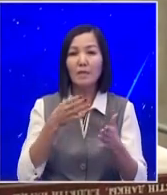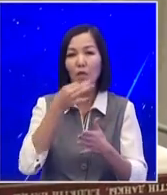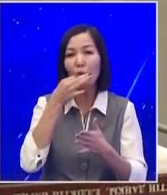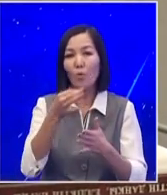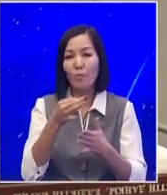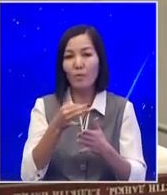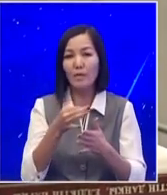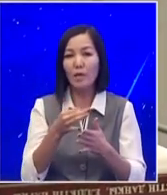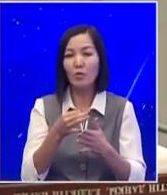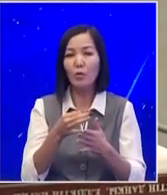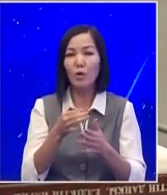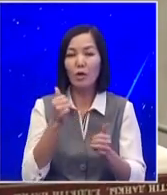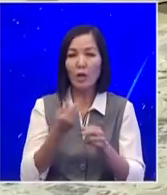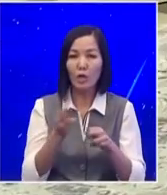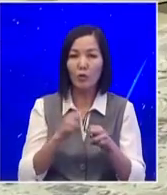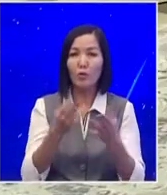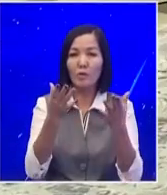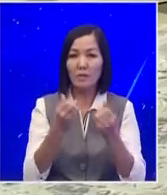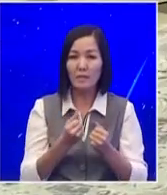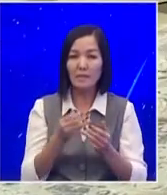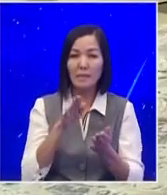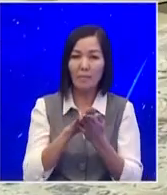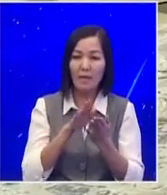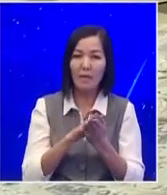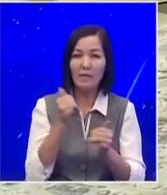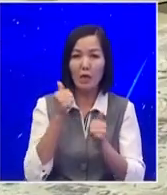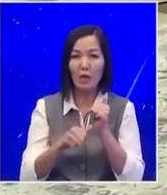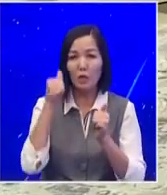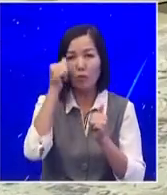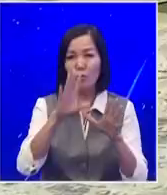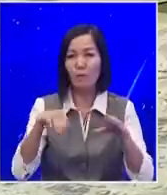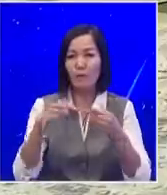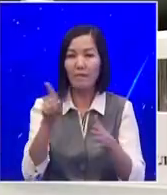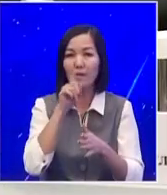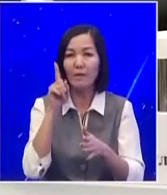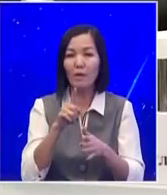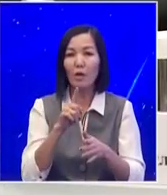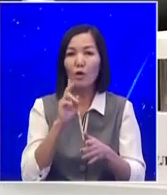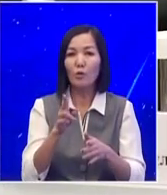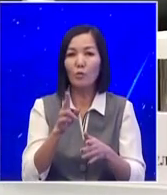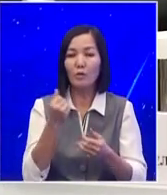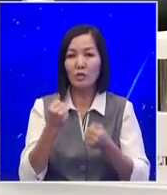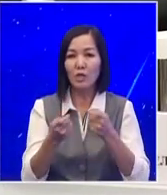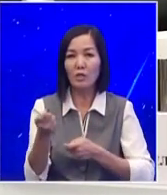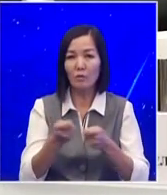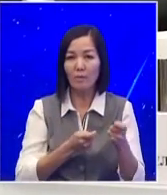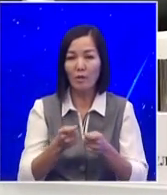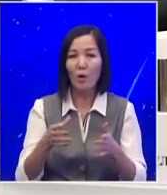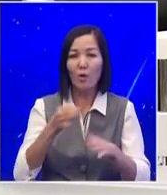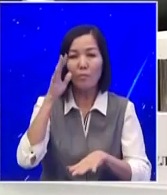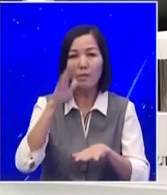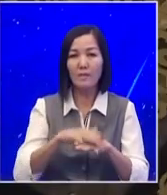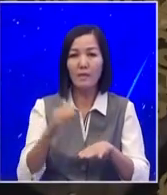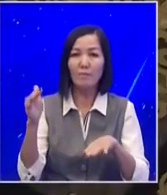обретается только с годами постоянного самосовершенствования, нужно передавать молодым и тем, кто стоит у руля сейчас. А Мандык Баталов